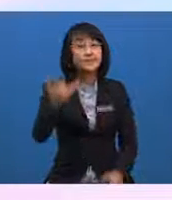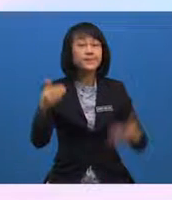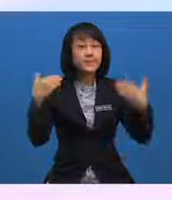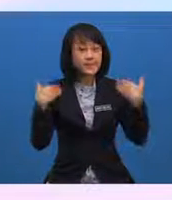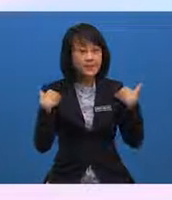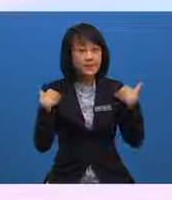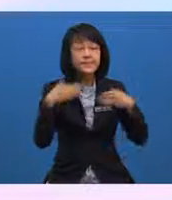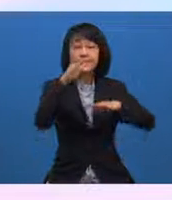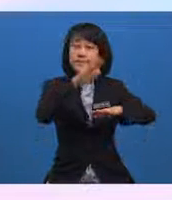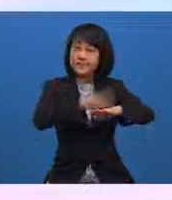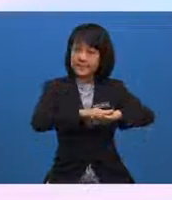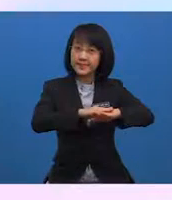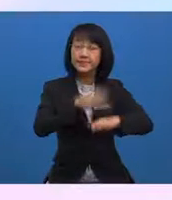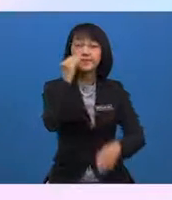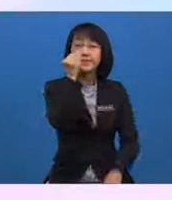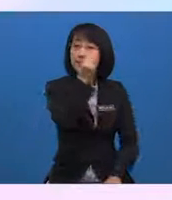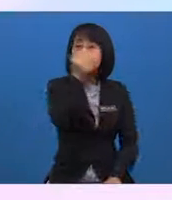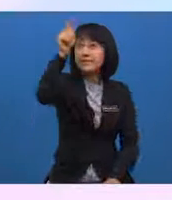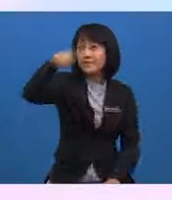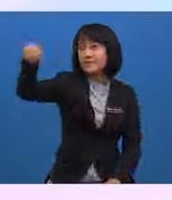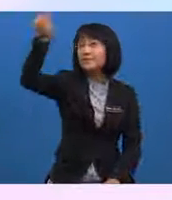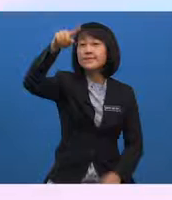terdapat pada bunga matahari ini.